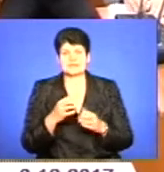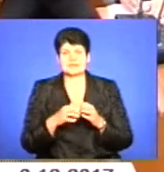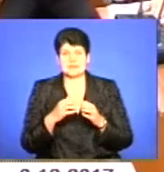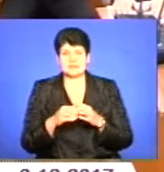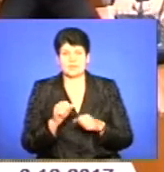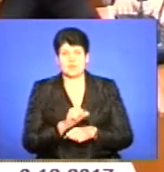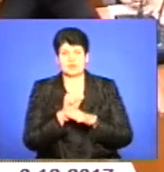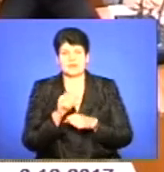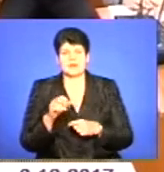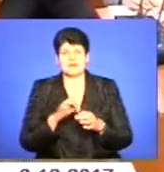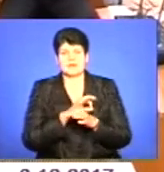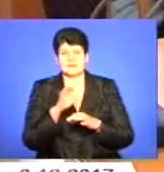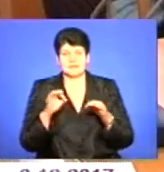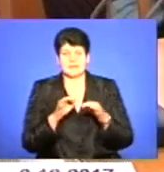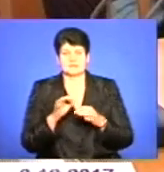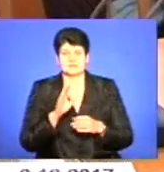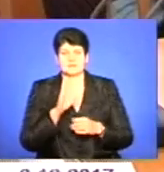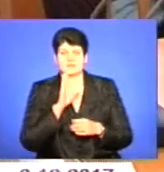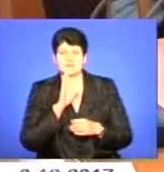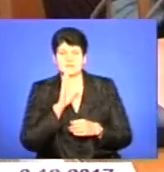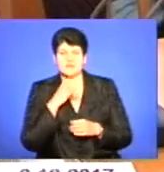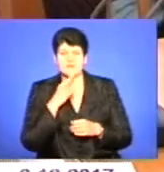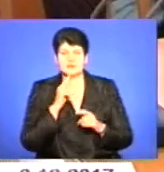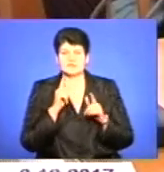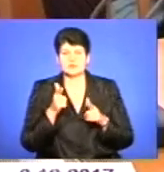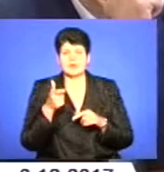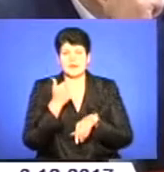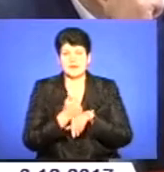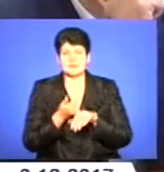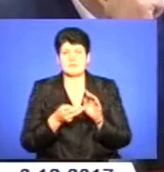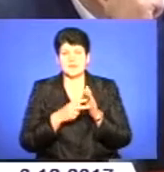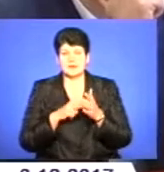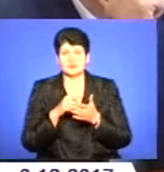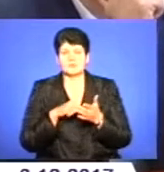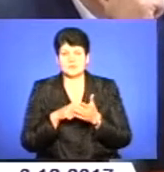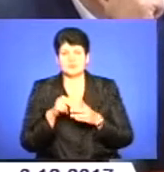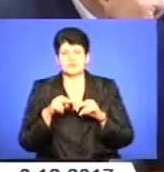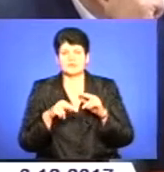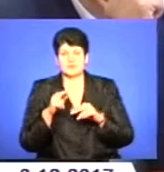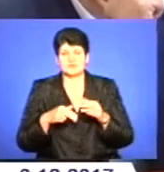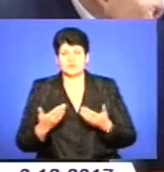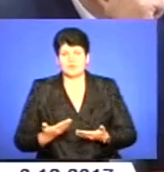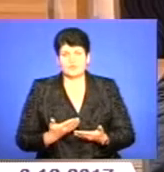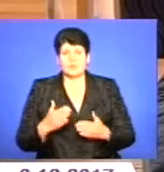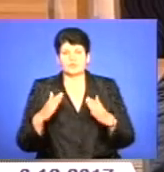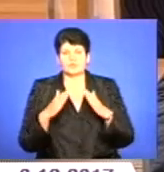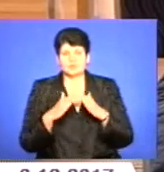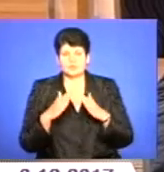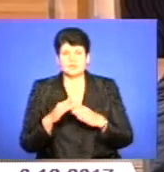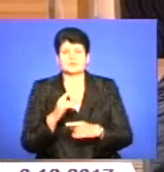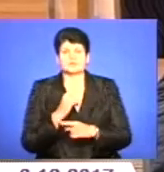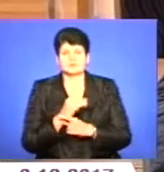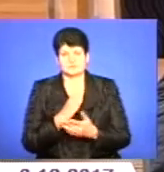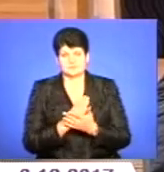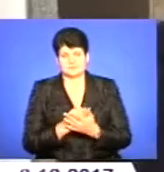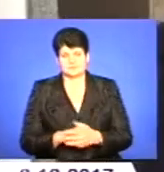протестувальників архітектор Марія Маркович. Жінка стверджує, що згідно з генпланом міста будівництво житлового будинку на території Березолю